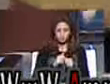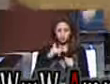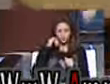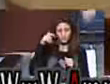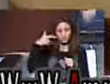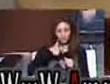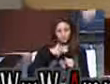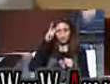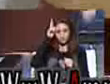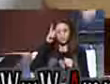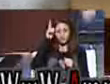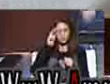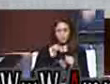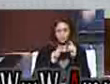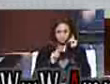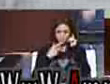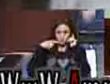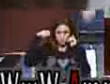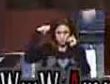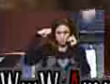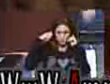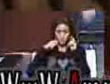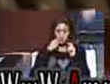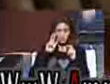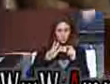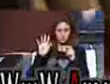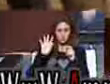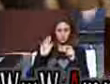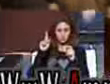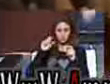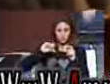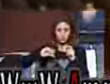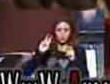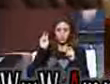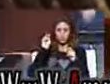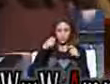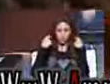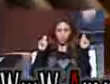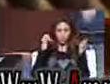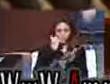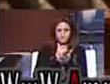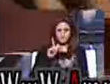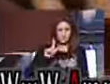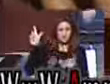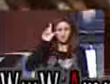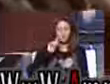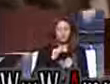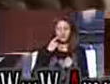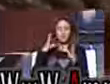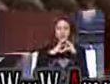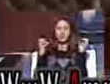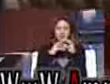الصحفي الزميل سيد نون مدير مكتب صحيفة الشروق بالسويس. استاذ سيد اهلا بيك. اهلا بحضرتك. ايه اللي حصل؟